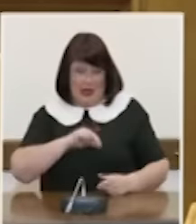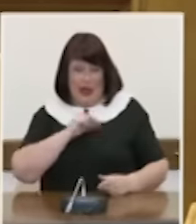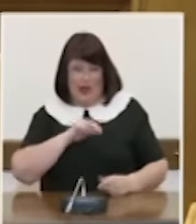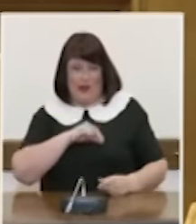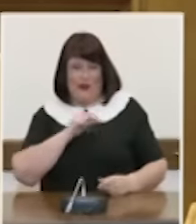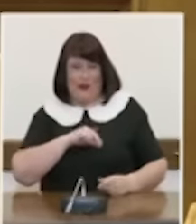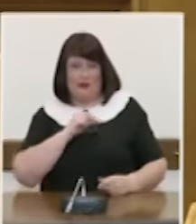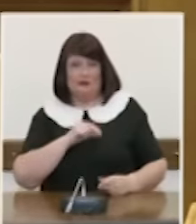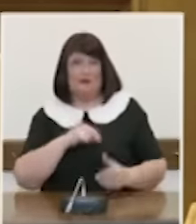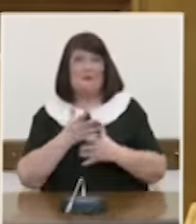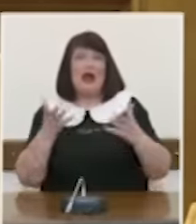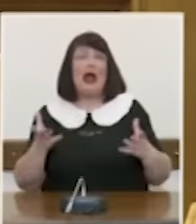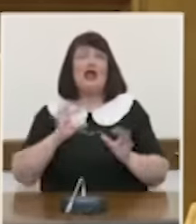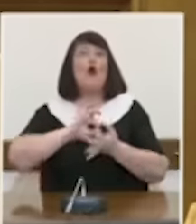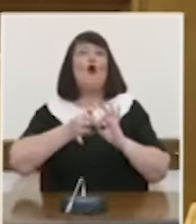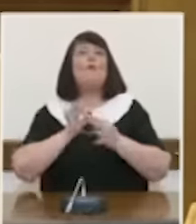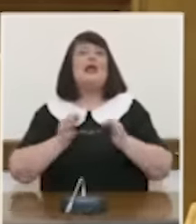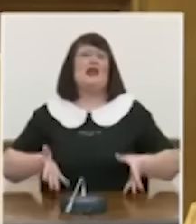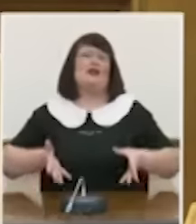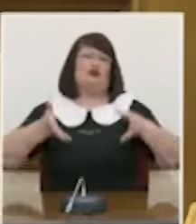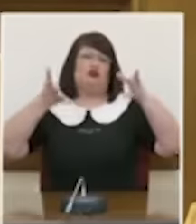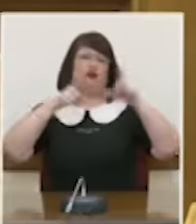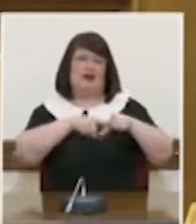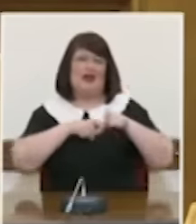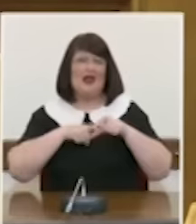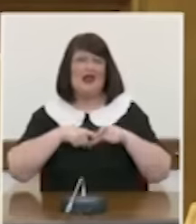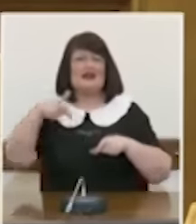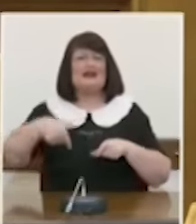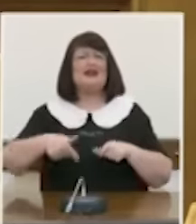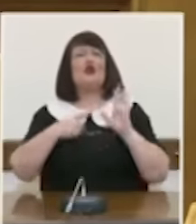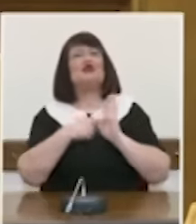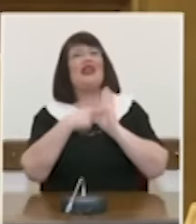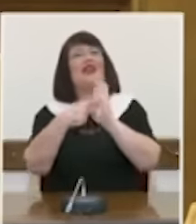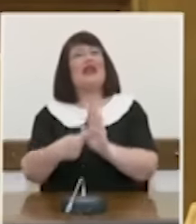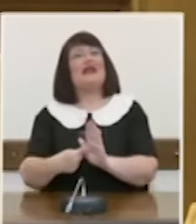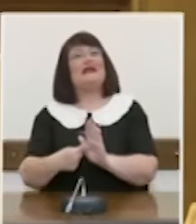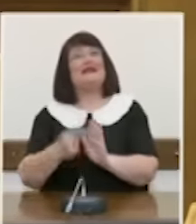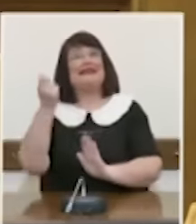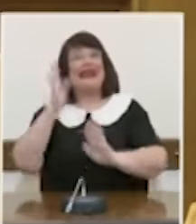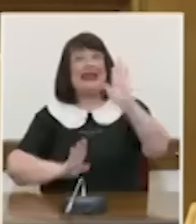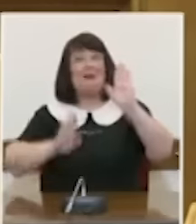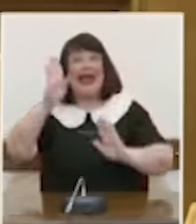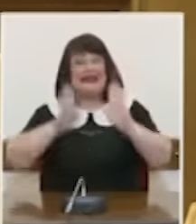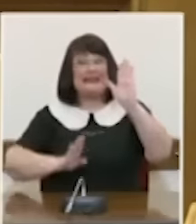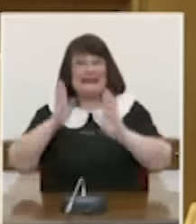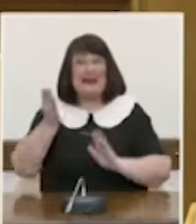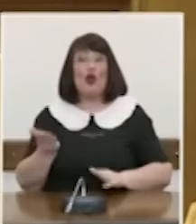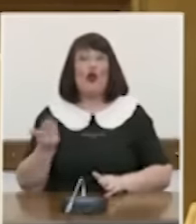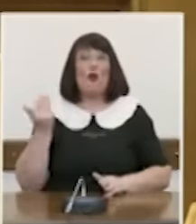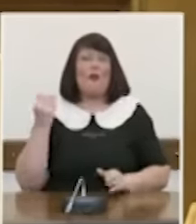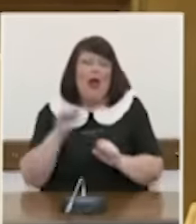οι μεγάλοι όμιλοι. Ο Γενικός Δείκτης του Χρηματιστηρίου έσπασε τις προηγούμενες μέρες